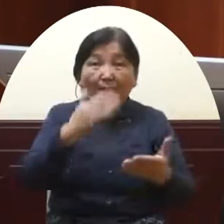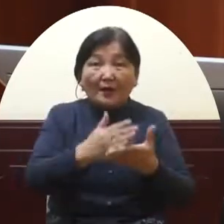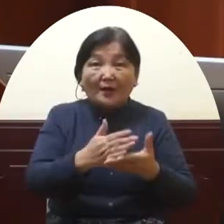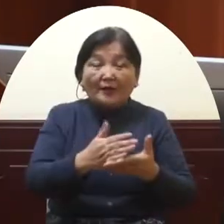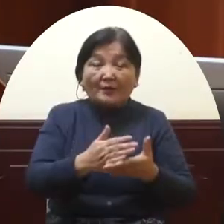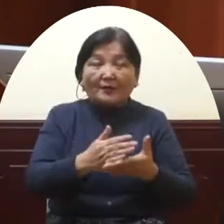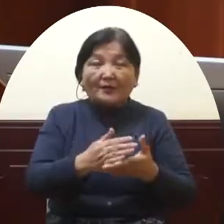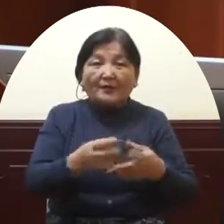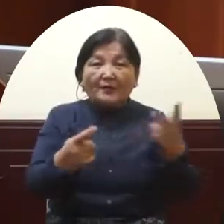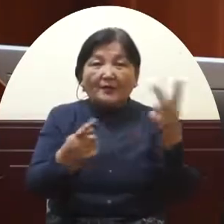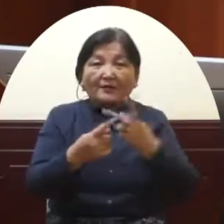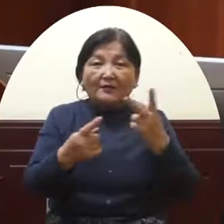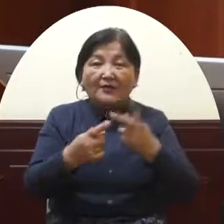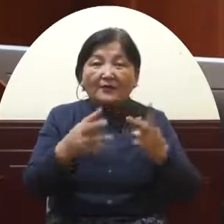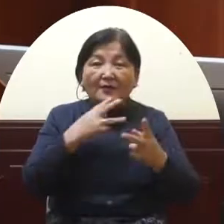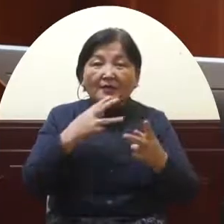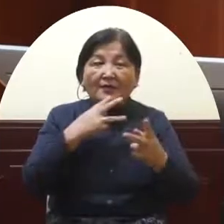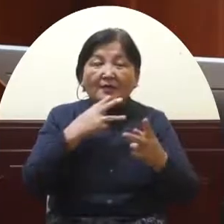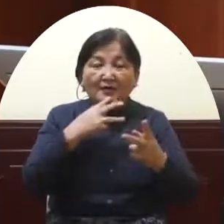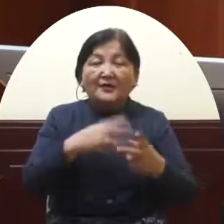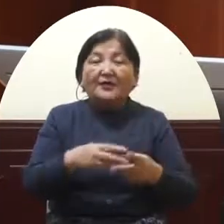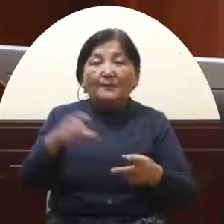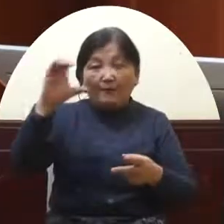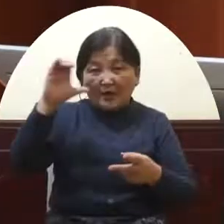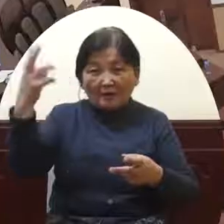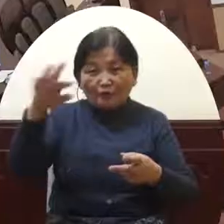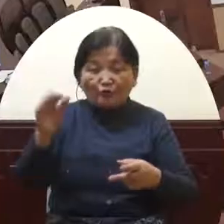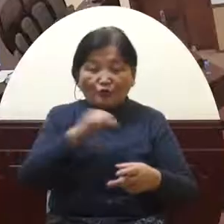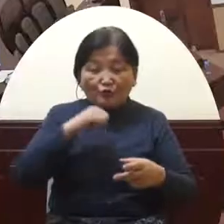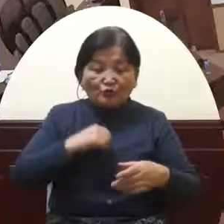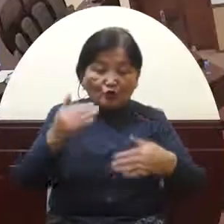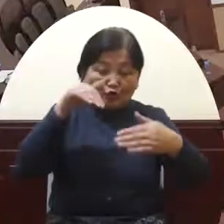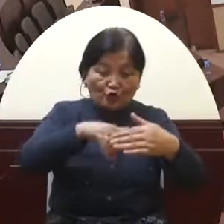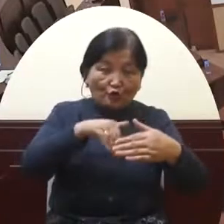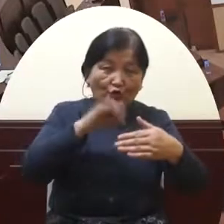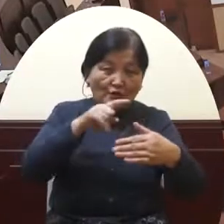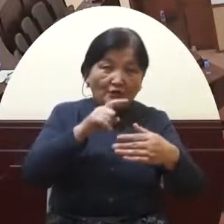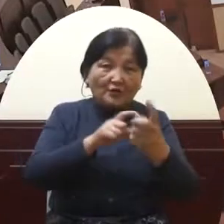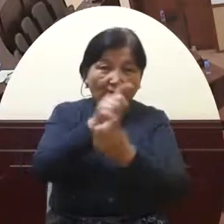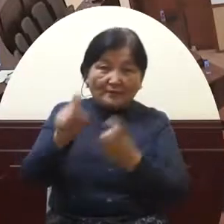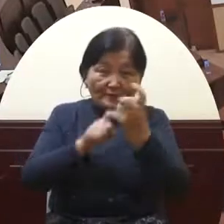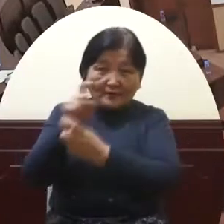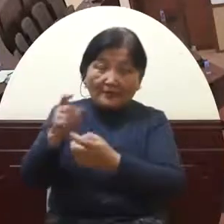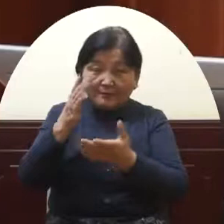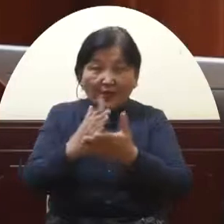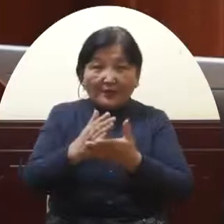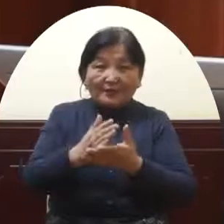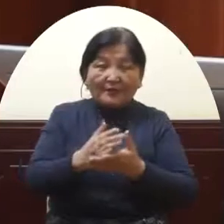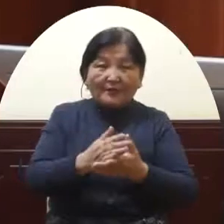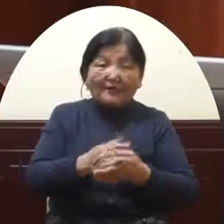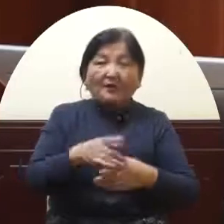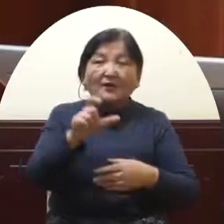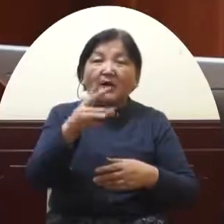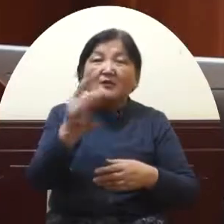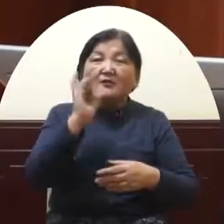Өөрөлдөл энэ хэвлэл мэдээллийн хэрэгслүүд дотроо бас их зөрчилтэй байдаг юм байна. Тэ хинээс юу авч хэнийг